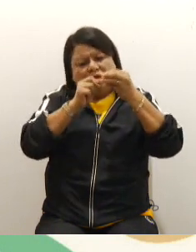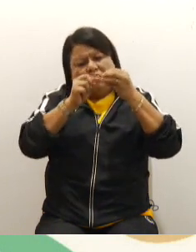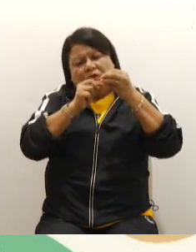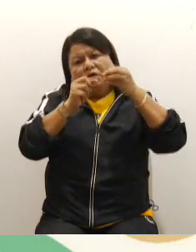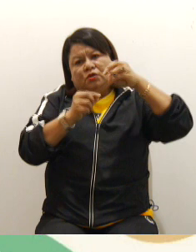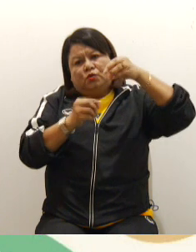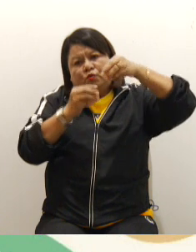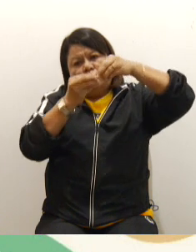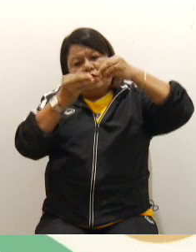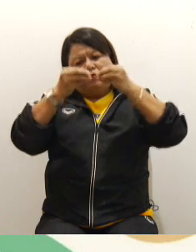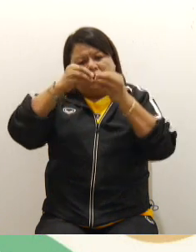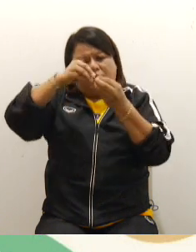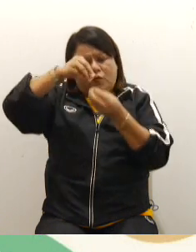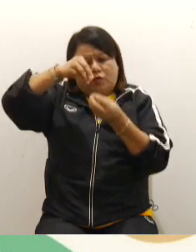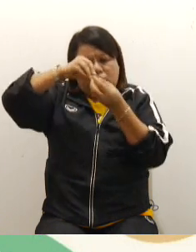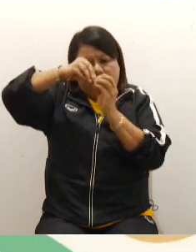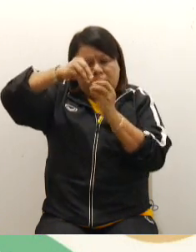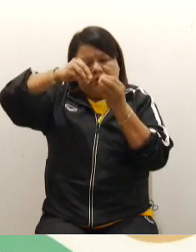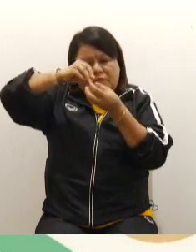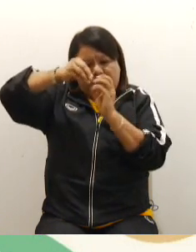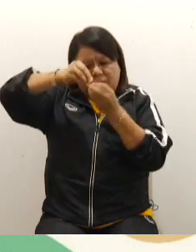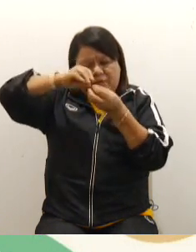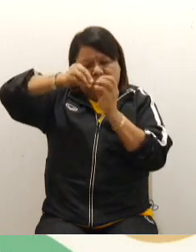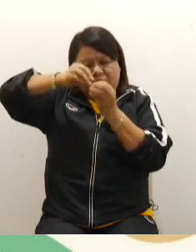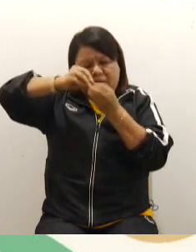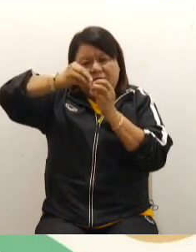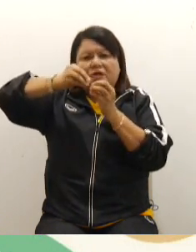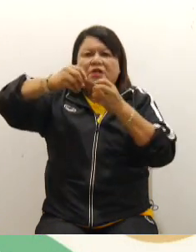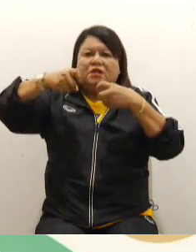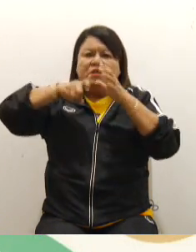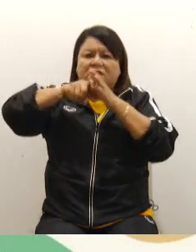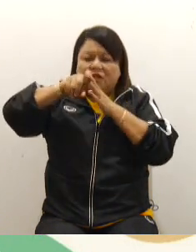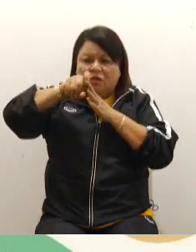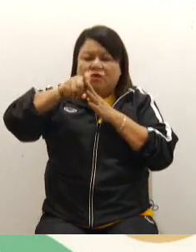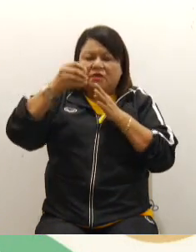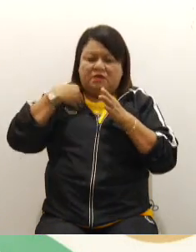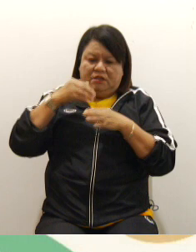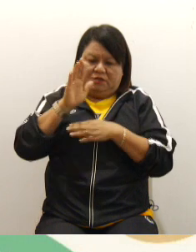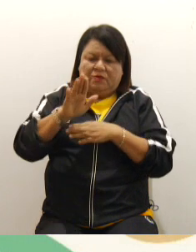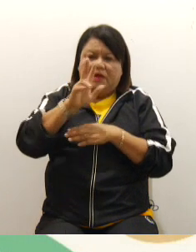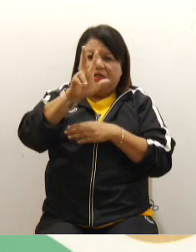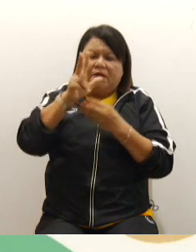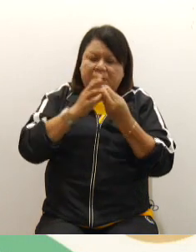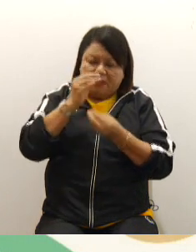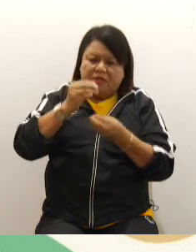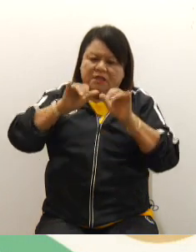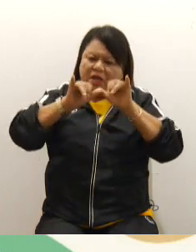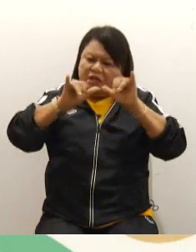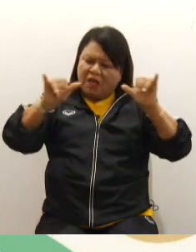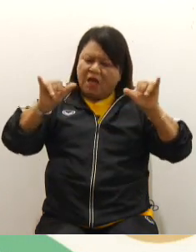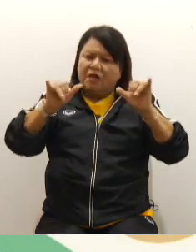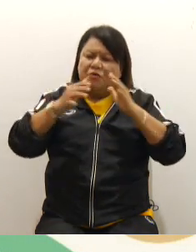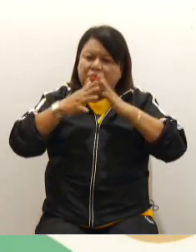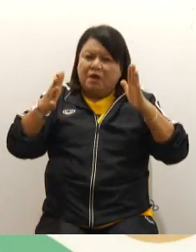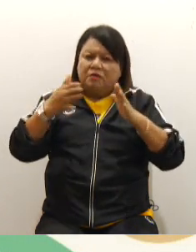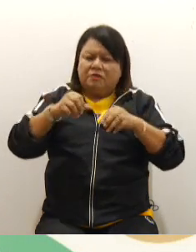ตรงหัวมันเนี่ยนะคะมันจะมีอะมีบาตัวนึงอยู่ซึ่งอะมีบาตัวนี้ถ้าทิ้งไว้เกิน3อาทิตย์มันจะขยายปริมาณจนกระ